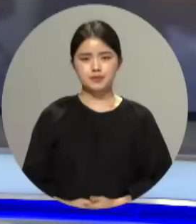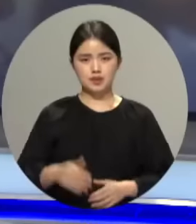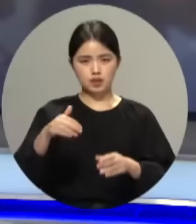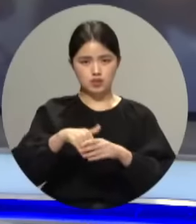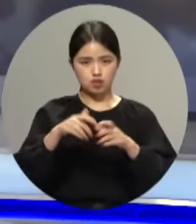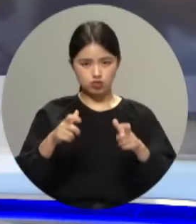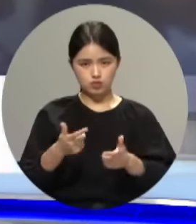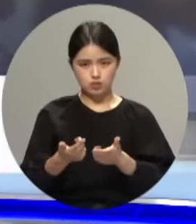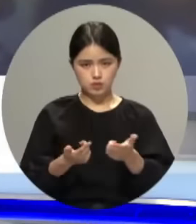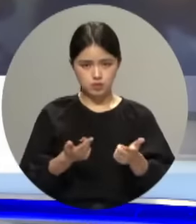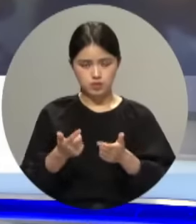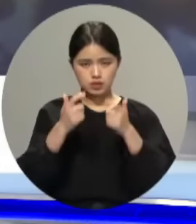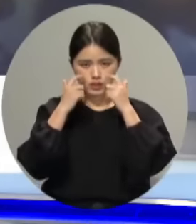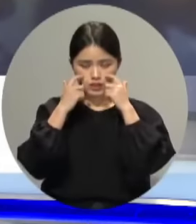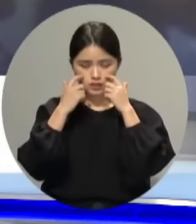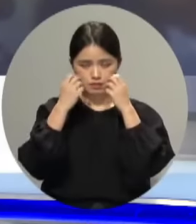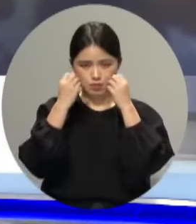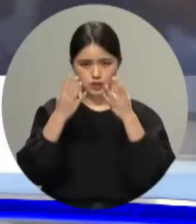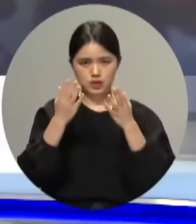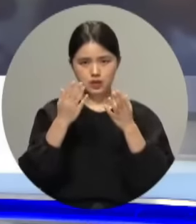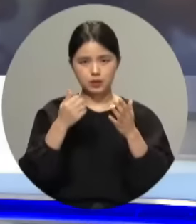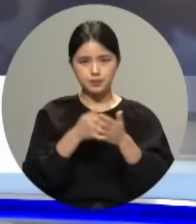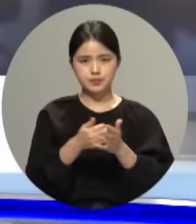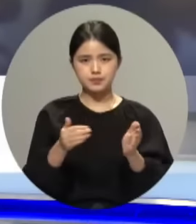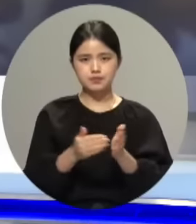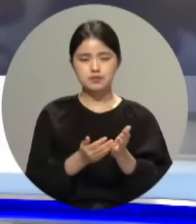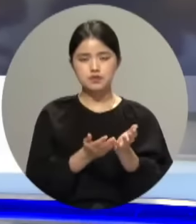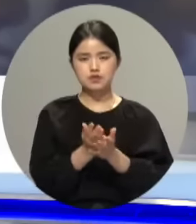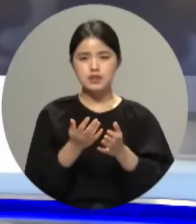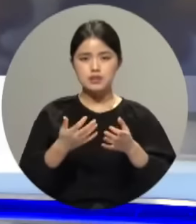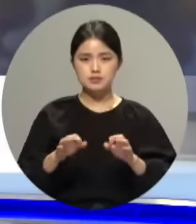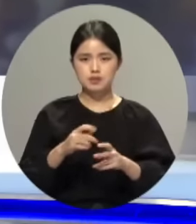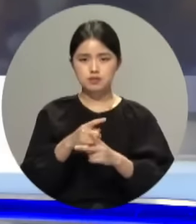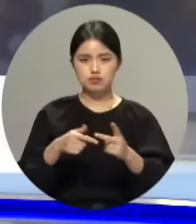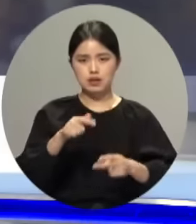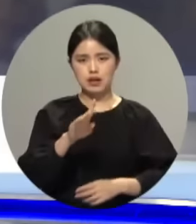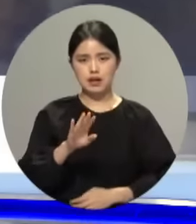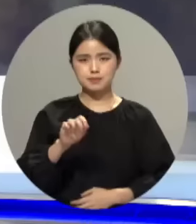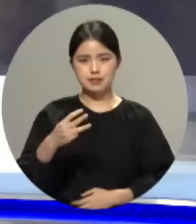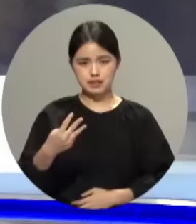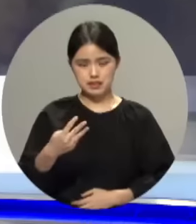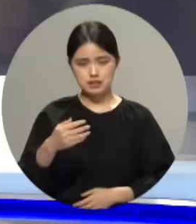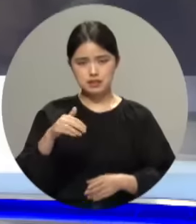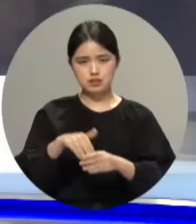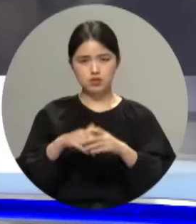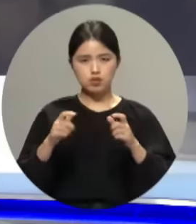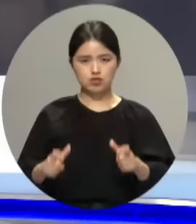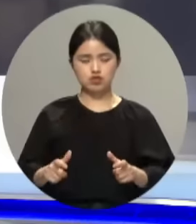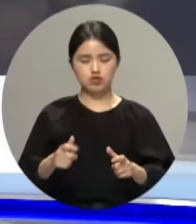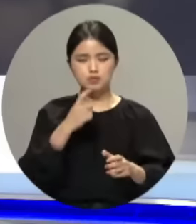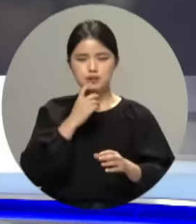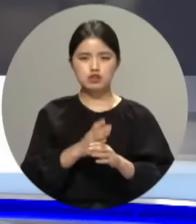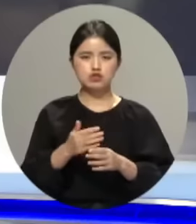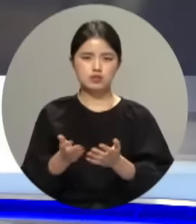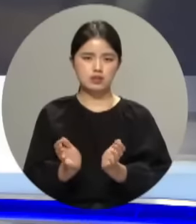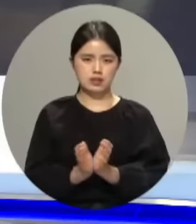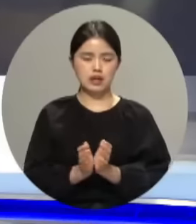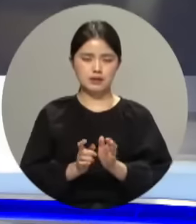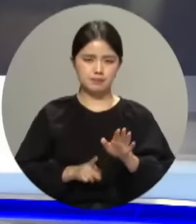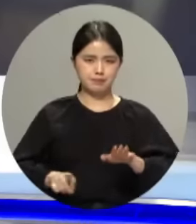선거고 조정으로 새롭게 획정된 군산 김재 부안 갑을 선거고 역시 민주당 강세가